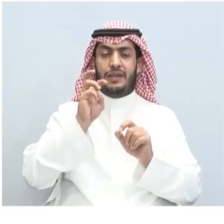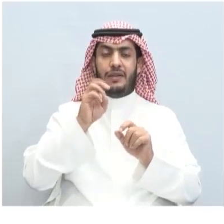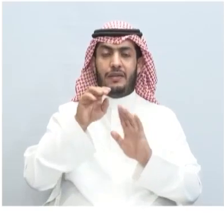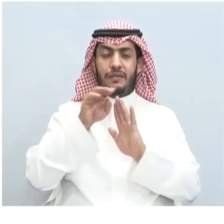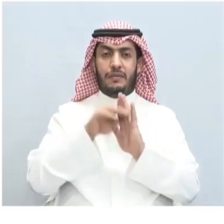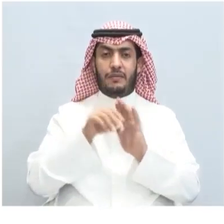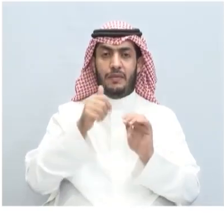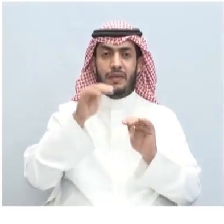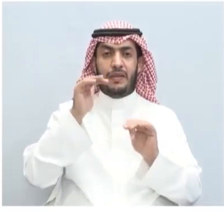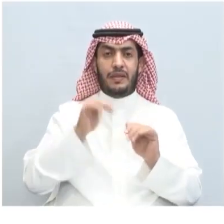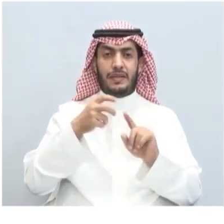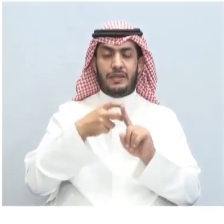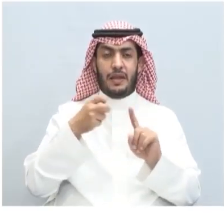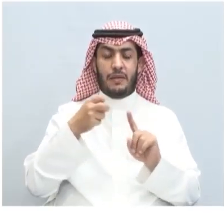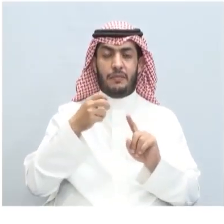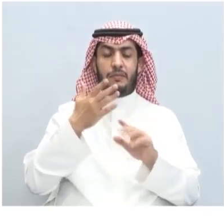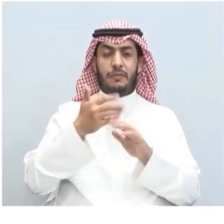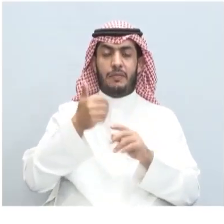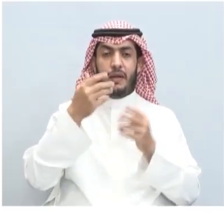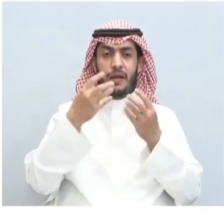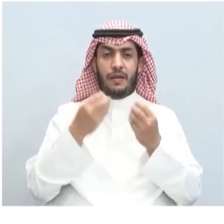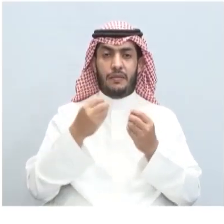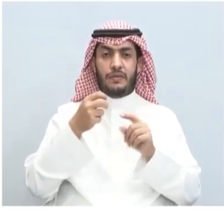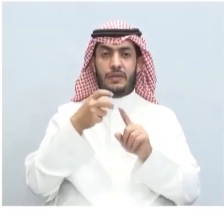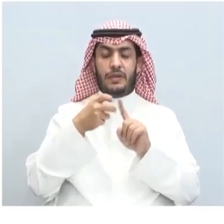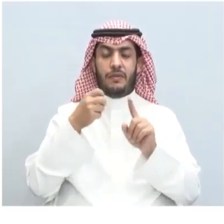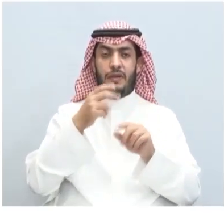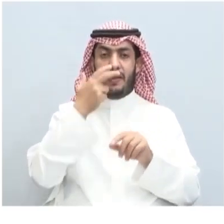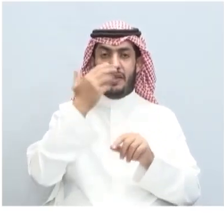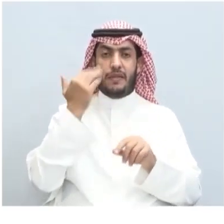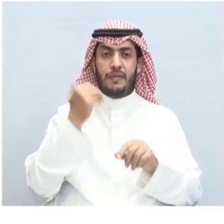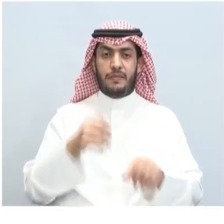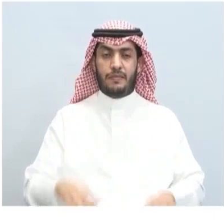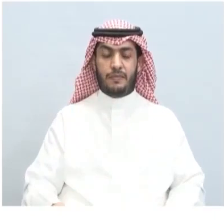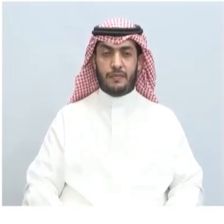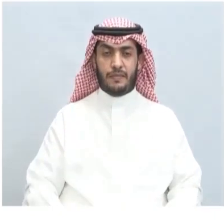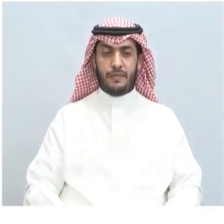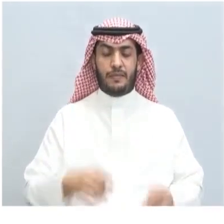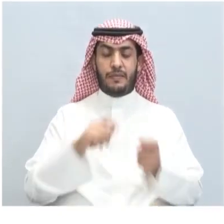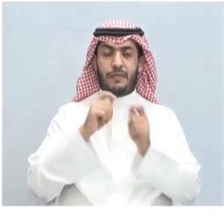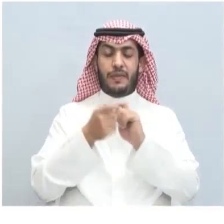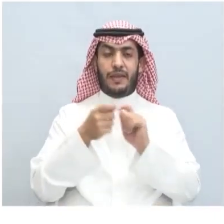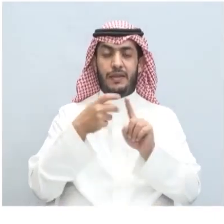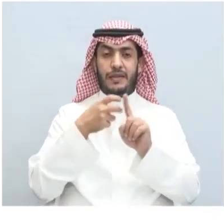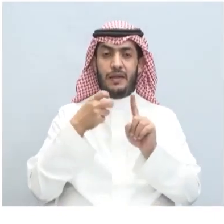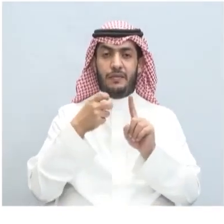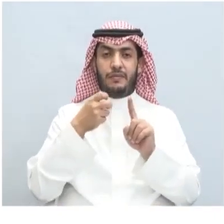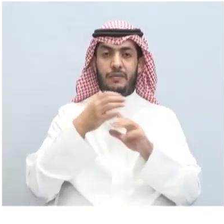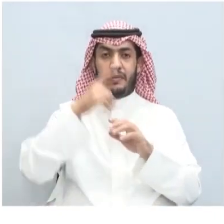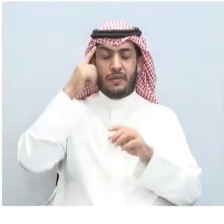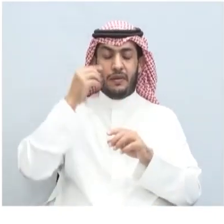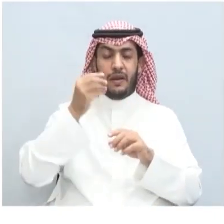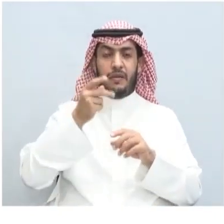السعر السهم وقد تم تخفيف قيمه الاسهم القدمه ايضا ينعكس ذلك على تراجع قيمه الاسهم فاذا لم